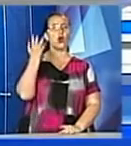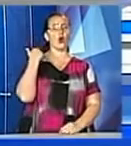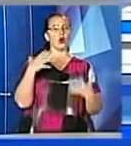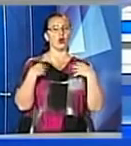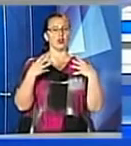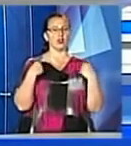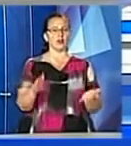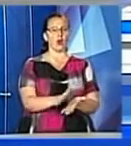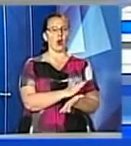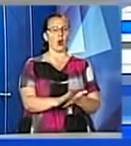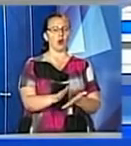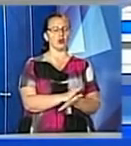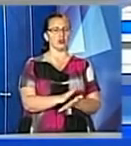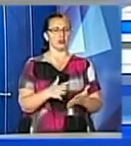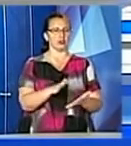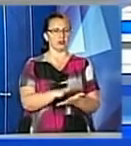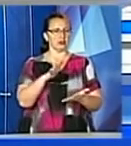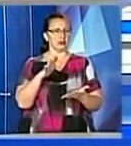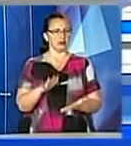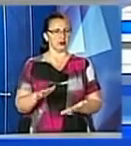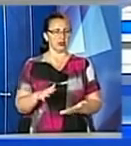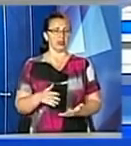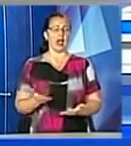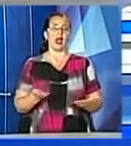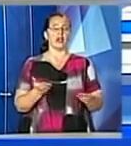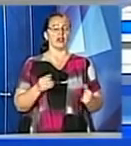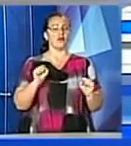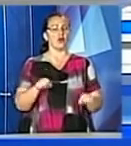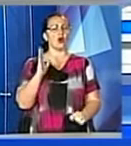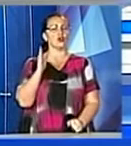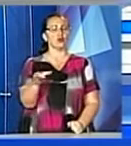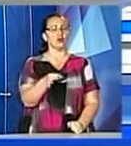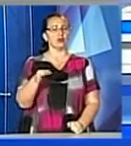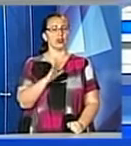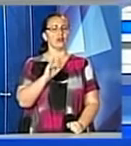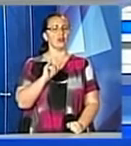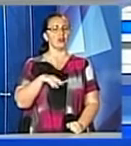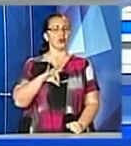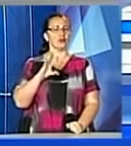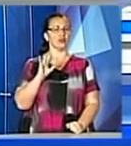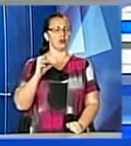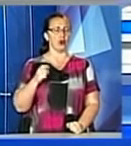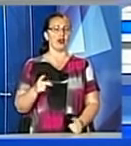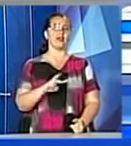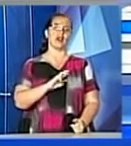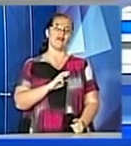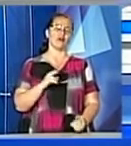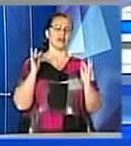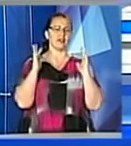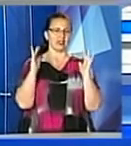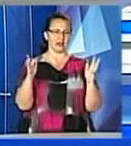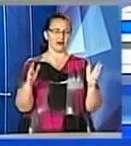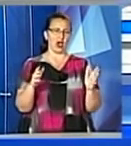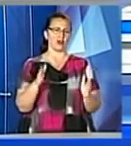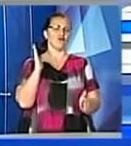Коли Львів очистять від сміття, яким може бути став Навітовського, та Яворівський парк відзначає день народження. Про це й не лише. За